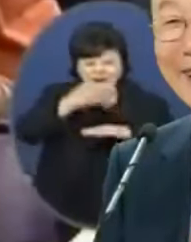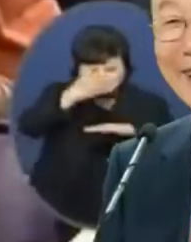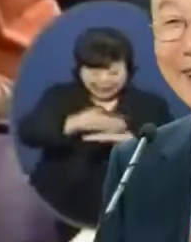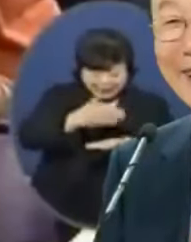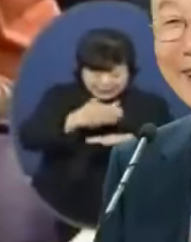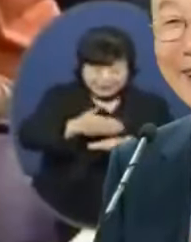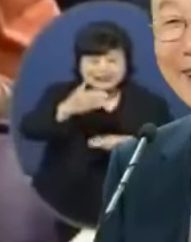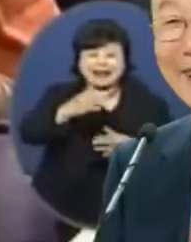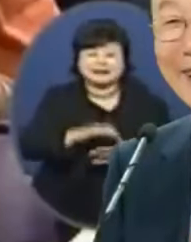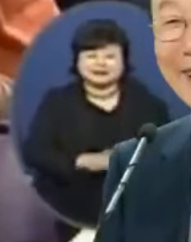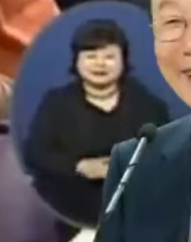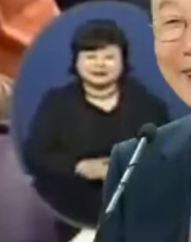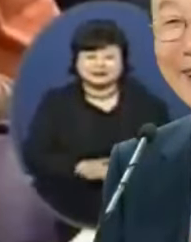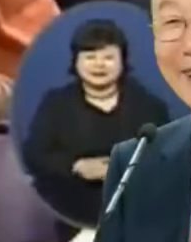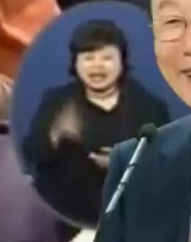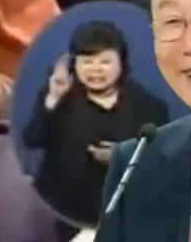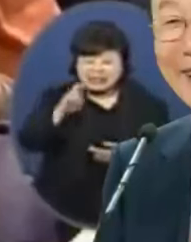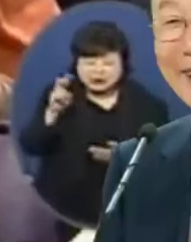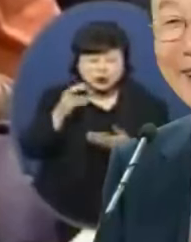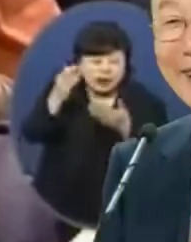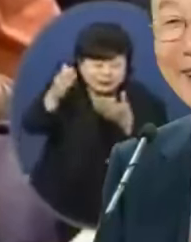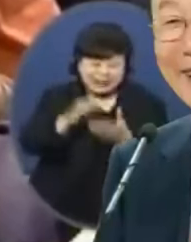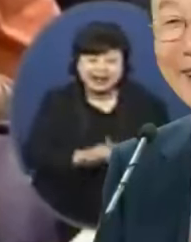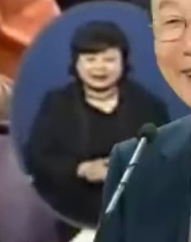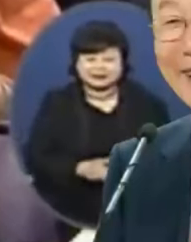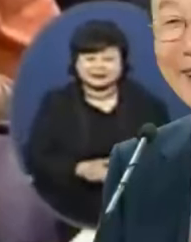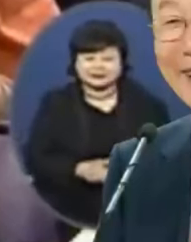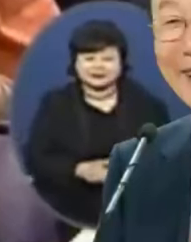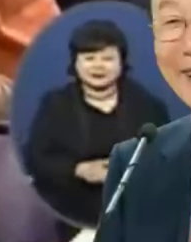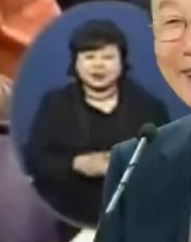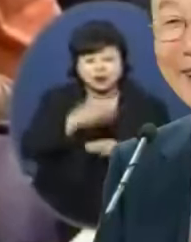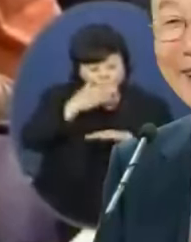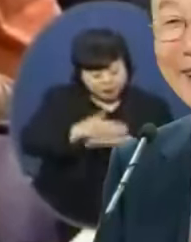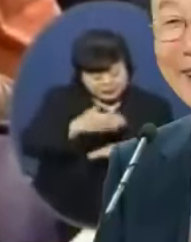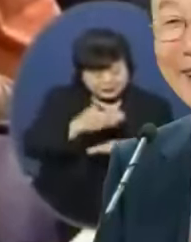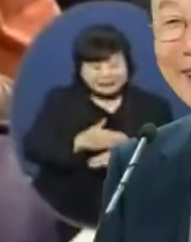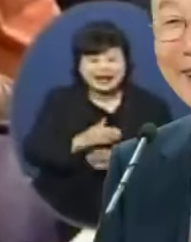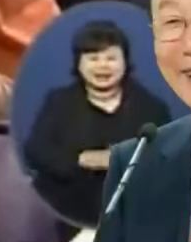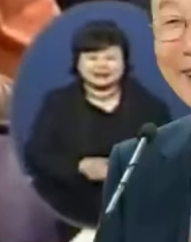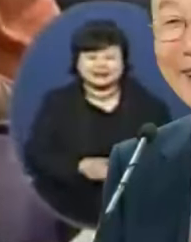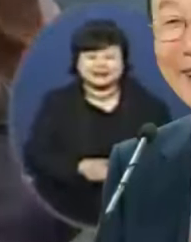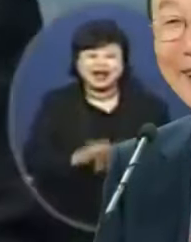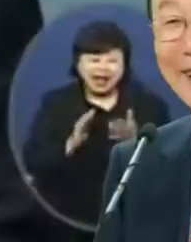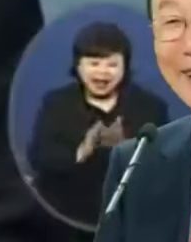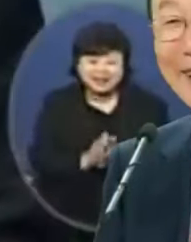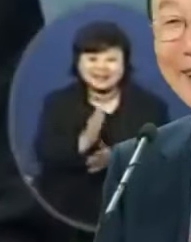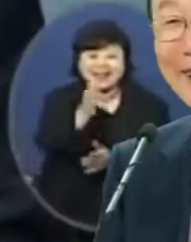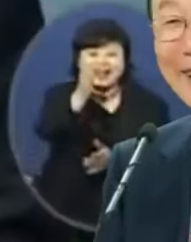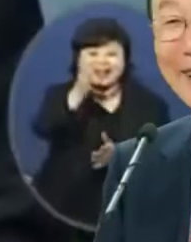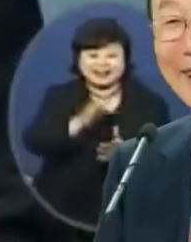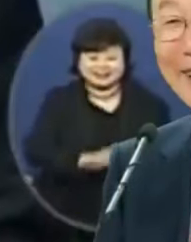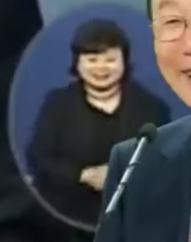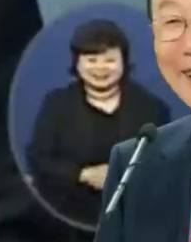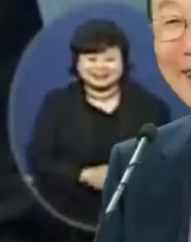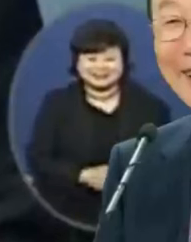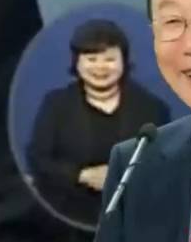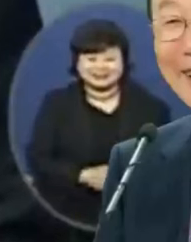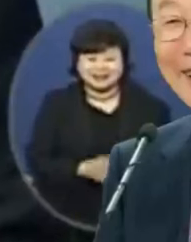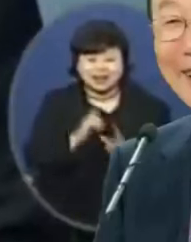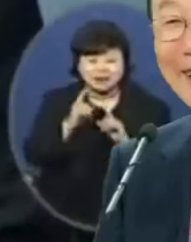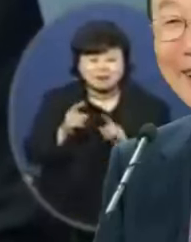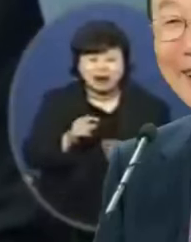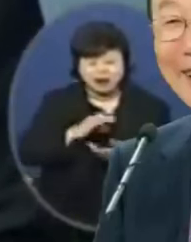감사합니다. 찬송합니다. 고맙습니다. 할렐루야. 이